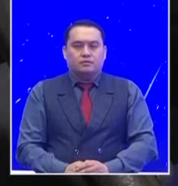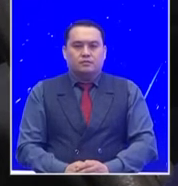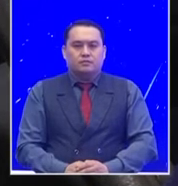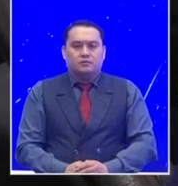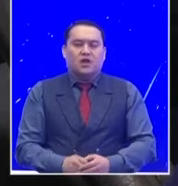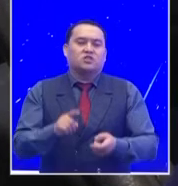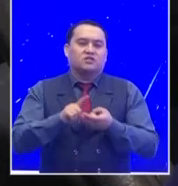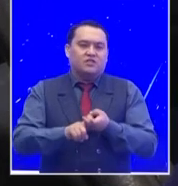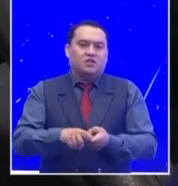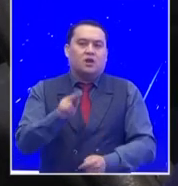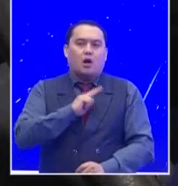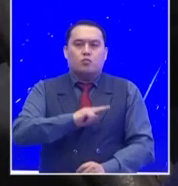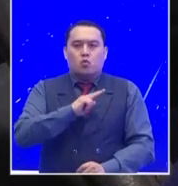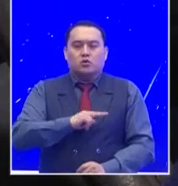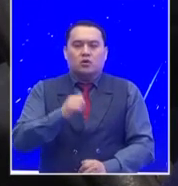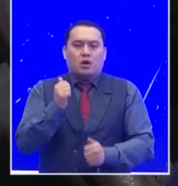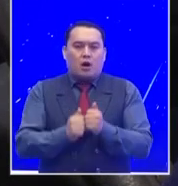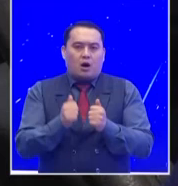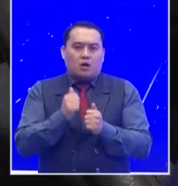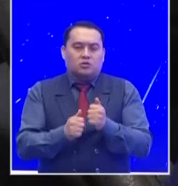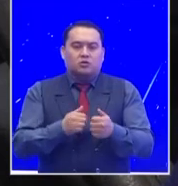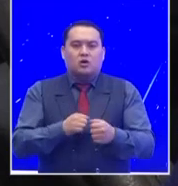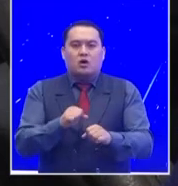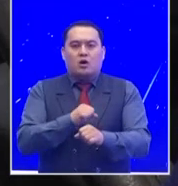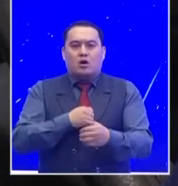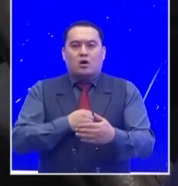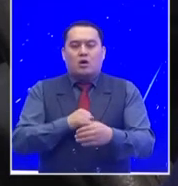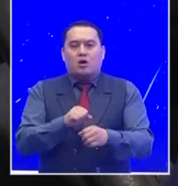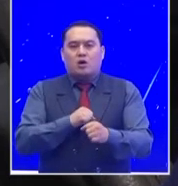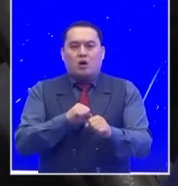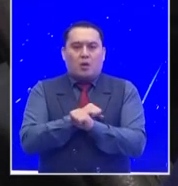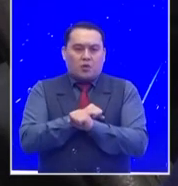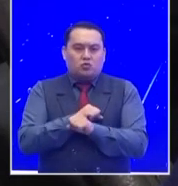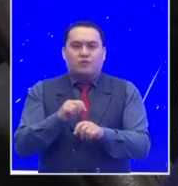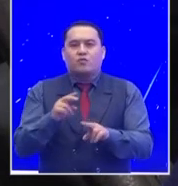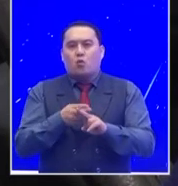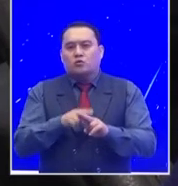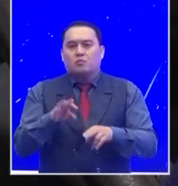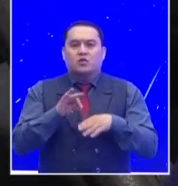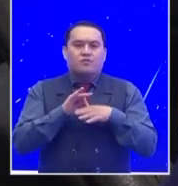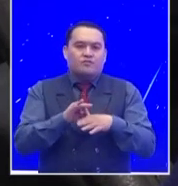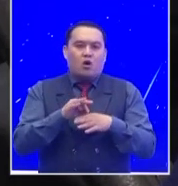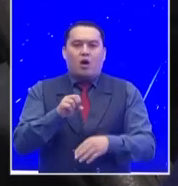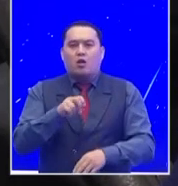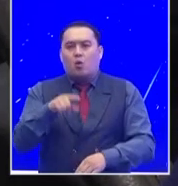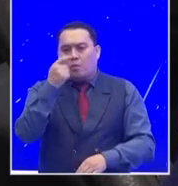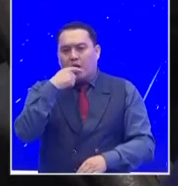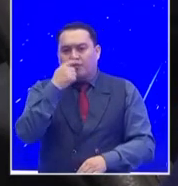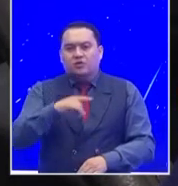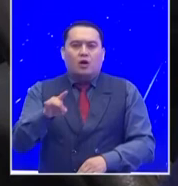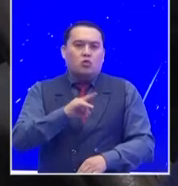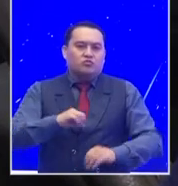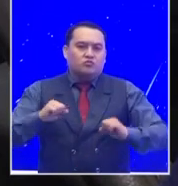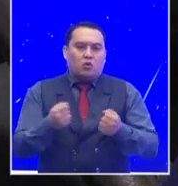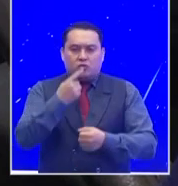В связи с работой мы еженедельно ездим в различные командировки. Часто посещаем Алматы, Алакольский и Панфиловский районы. В зимнее время